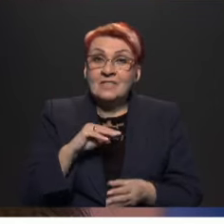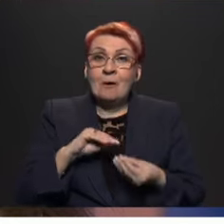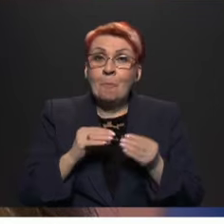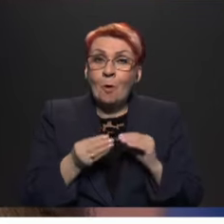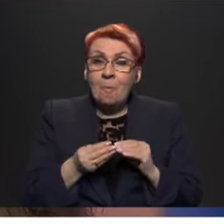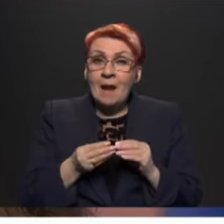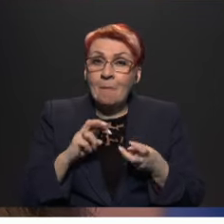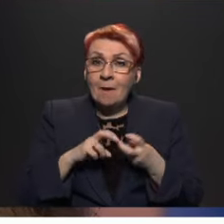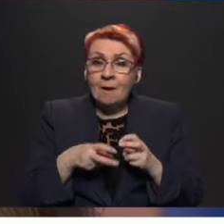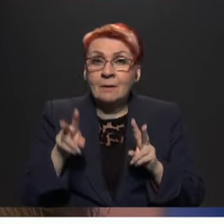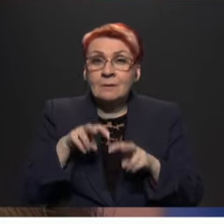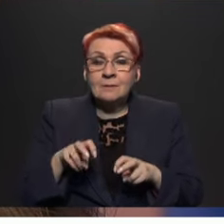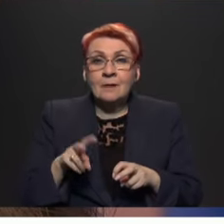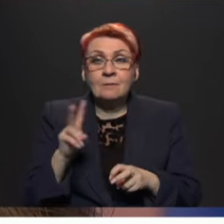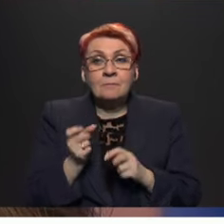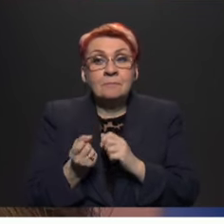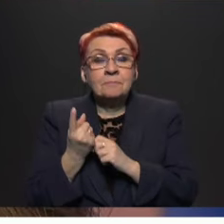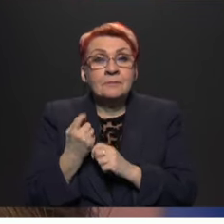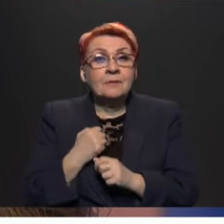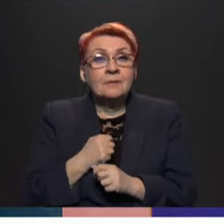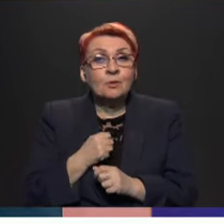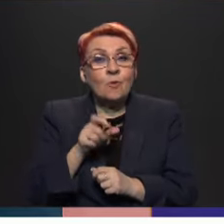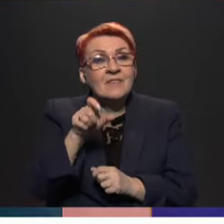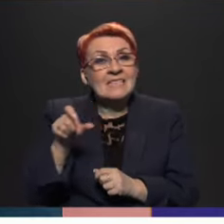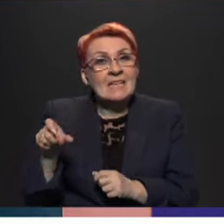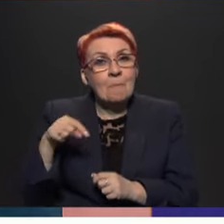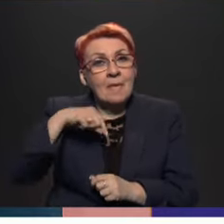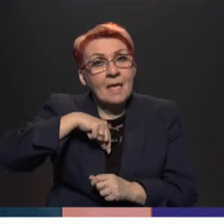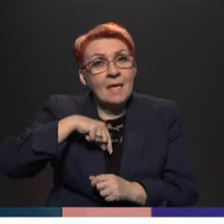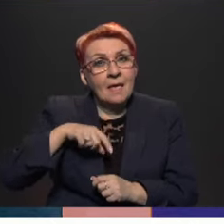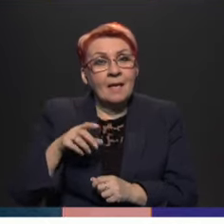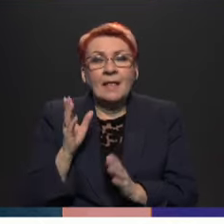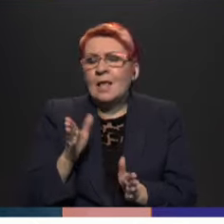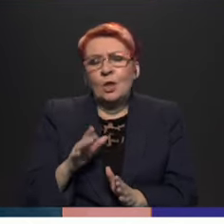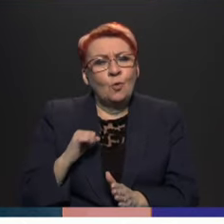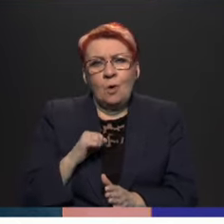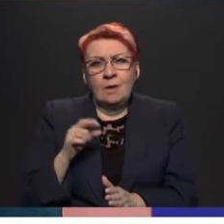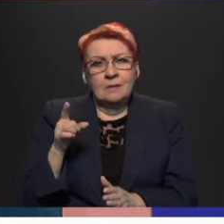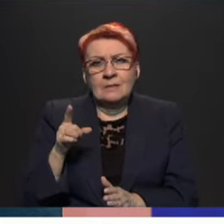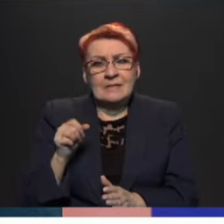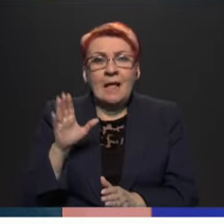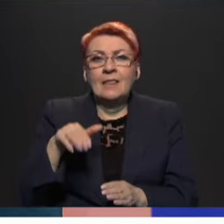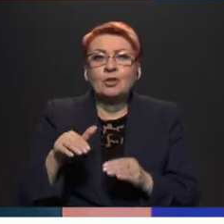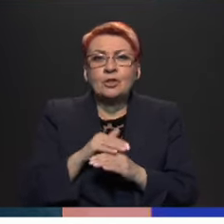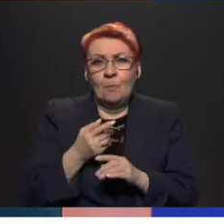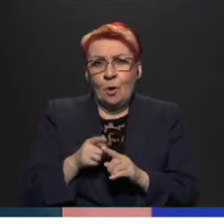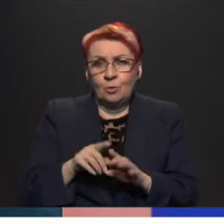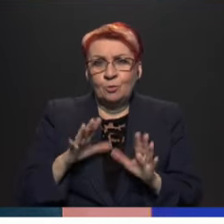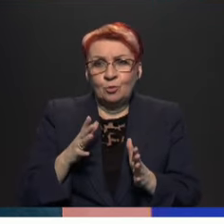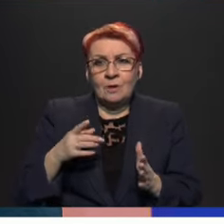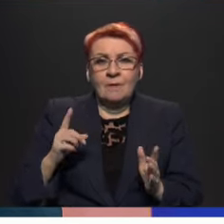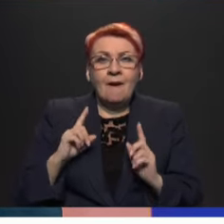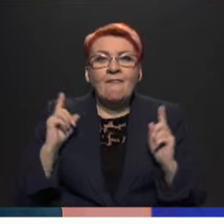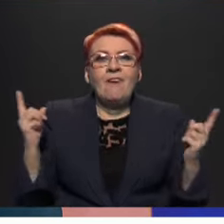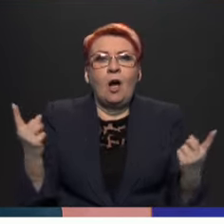нужно искать корень зла в себе. И не только зла, да, даже то добро, которое случается вокруг